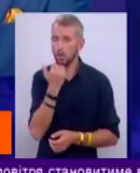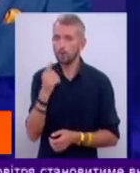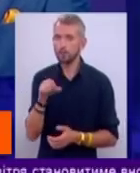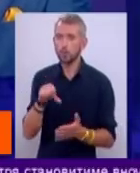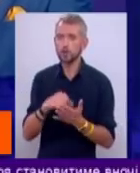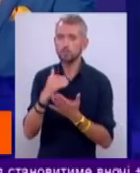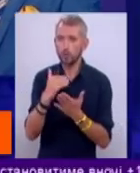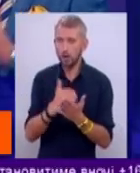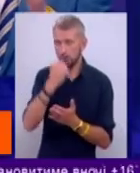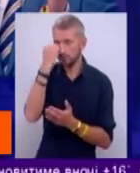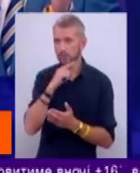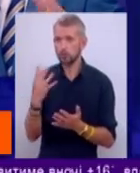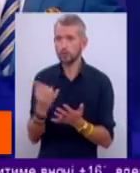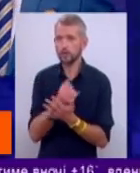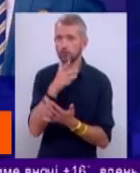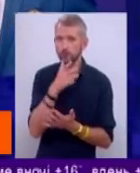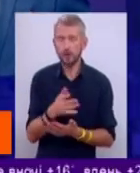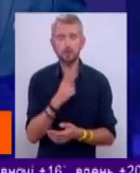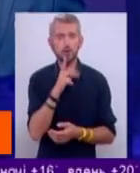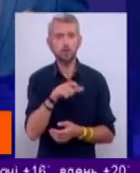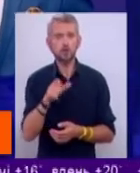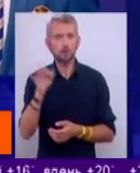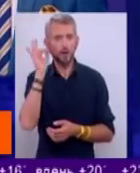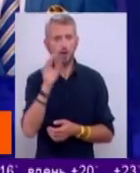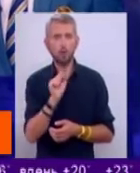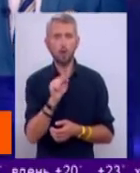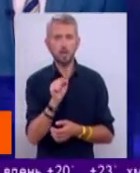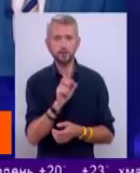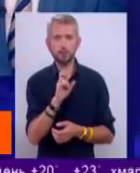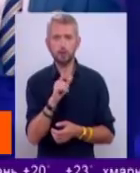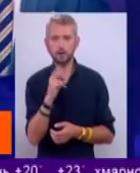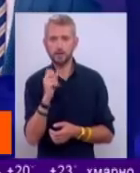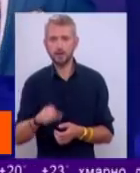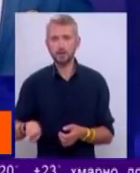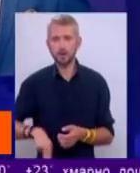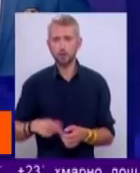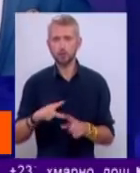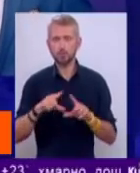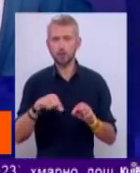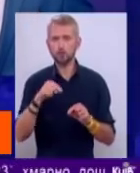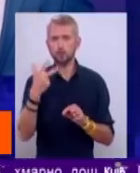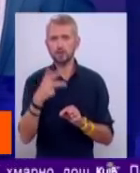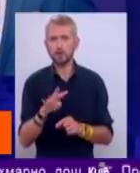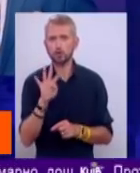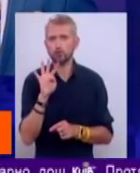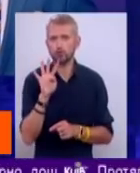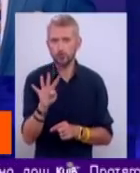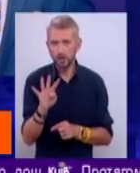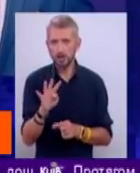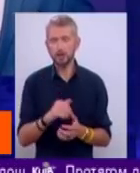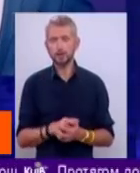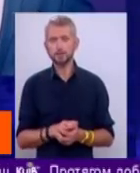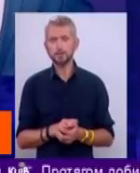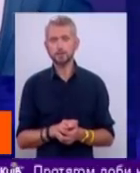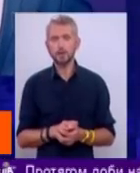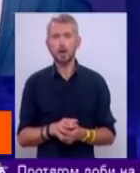участь у програмі. Спасибі, що знайшли час. Глядачам нагадаю, що Алевтина Багінська, директор гімназії номер 36 «Либідь» імені